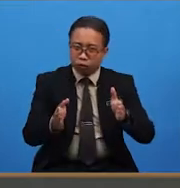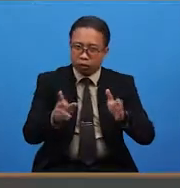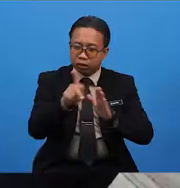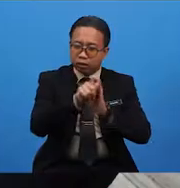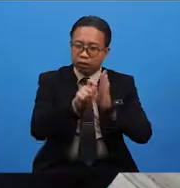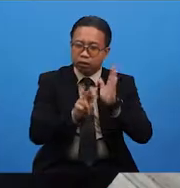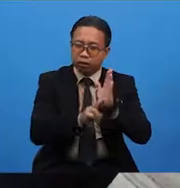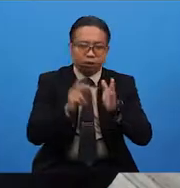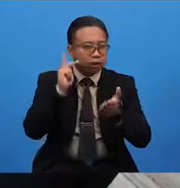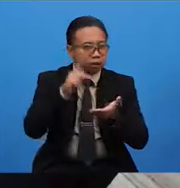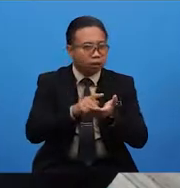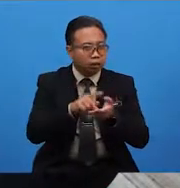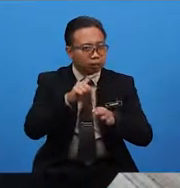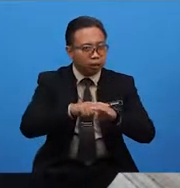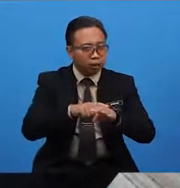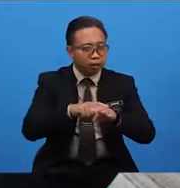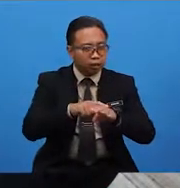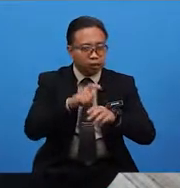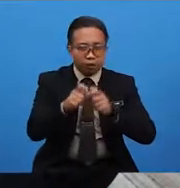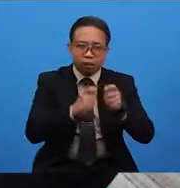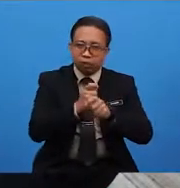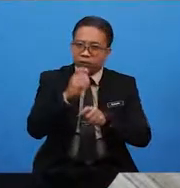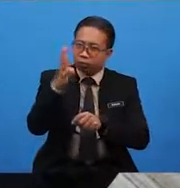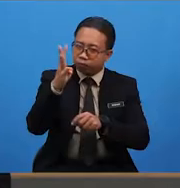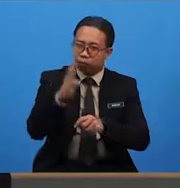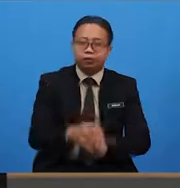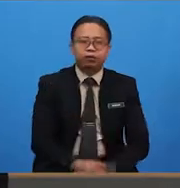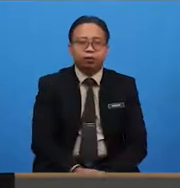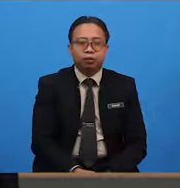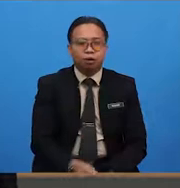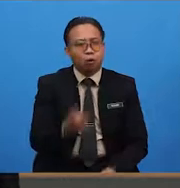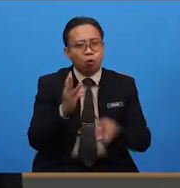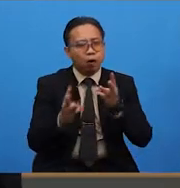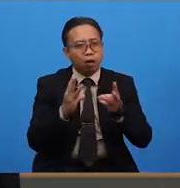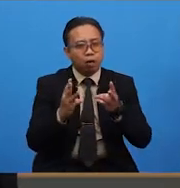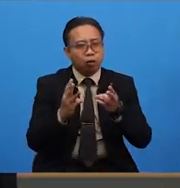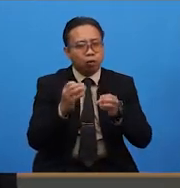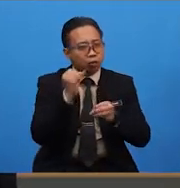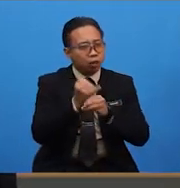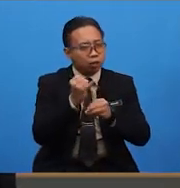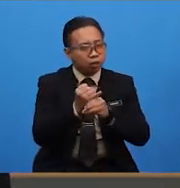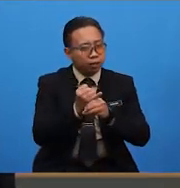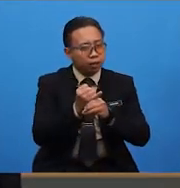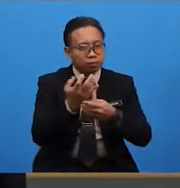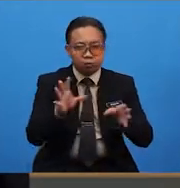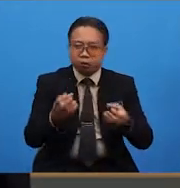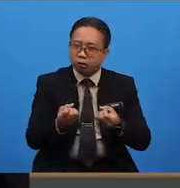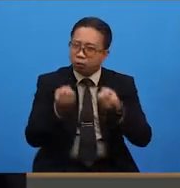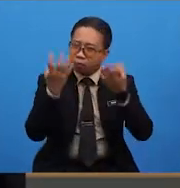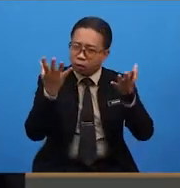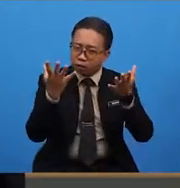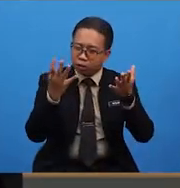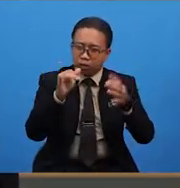Renaissance pada abad ke-14 di Eropa walaupun karya-karya seninya tidak banyak seperti